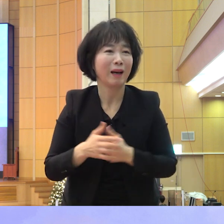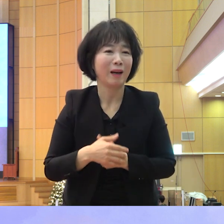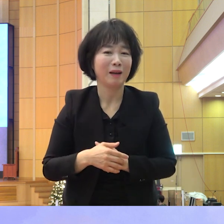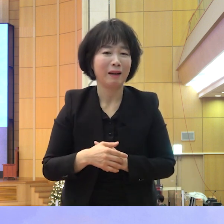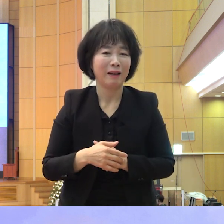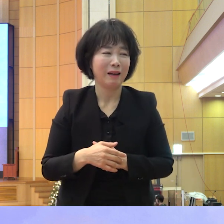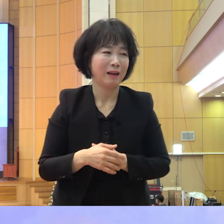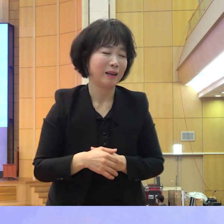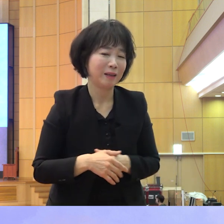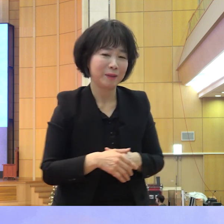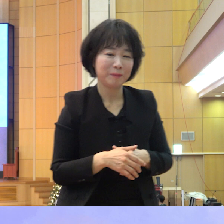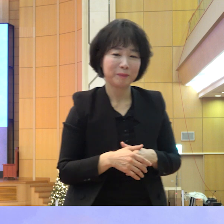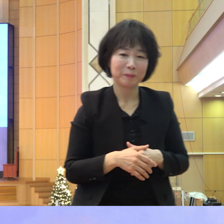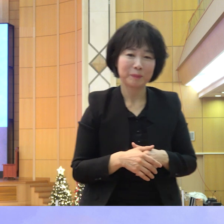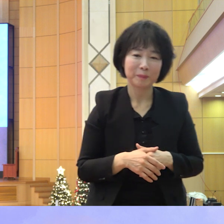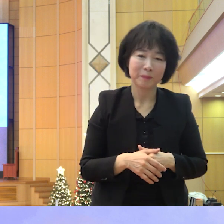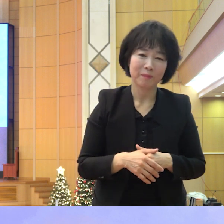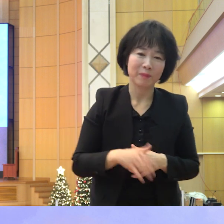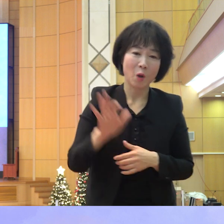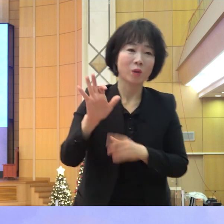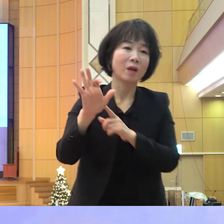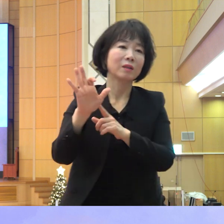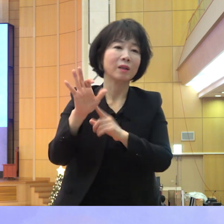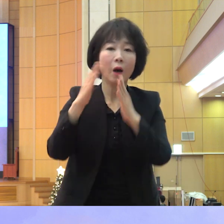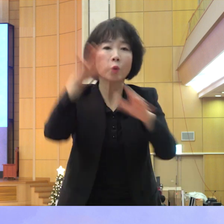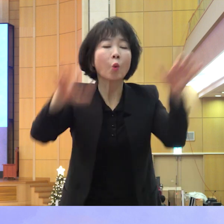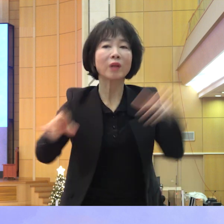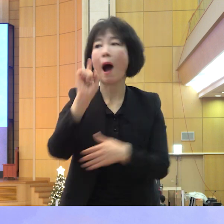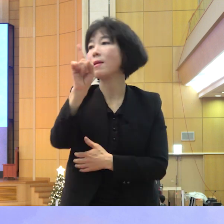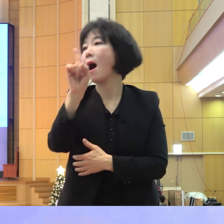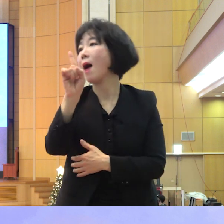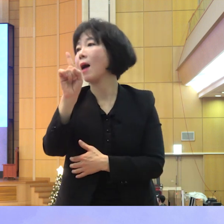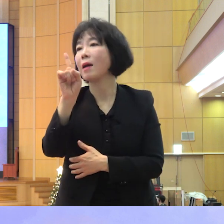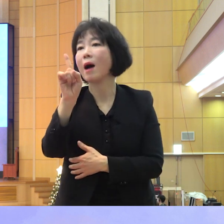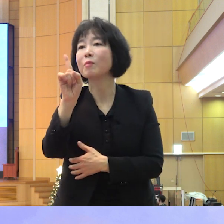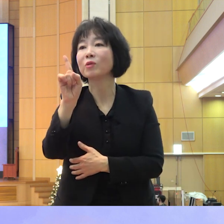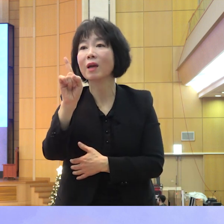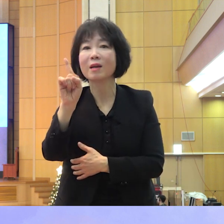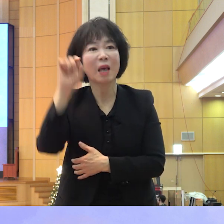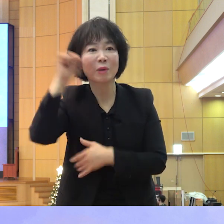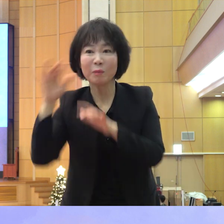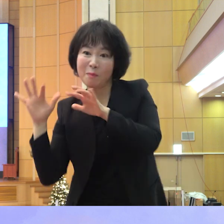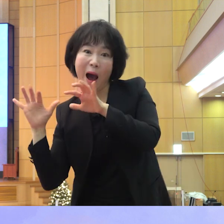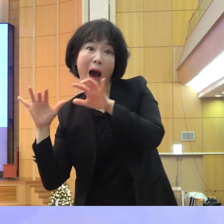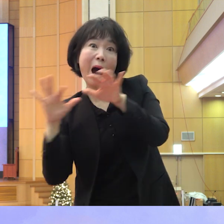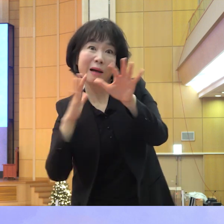종아조 푸고 그러잖아요, 화장실. 근데 거기에 보면은